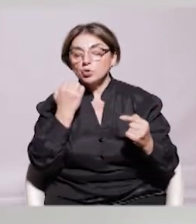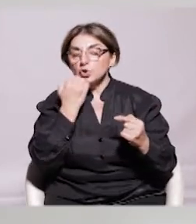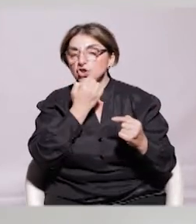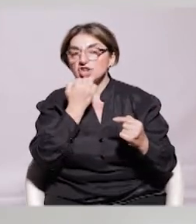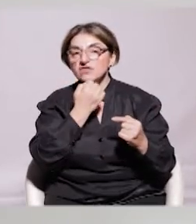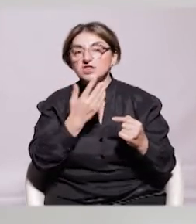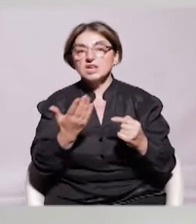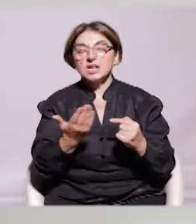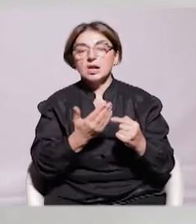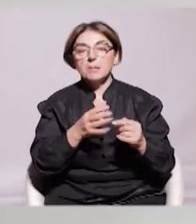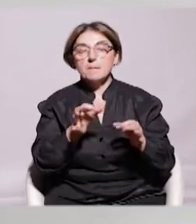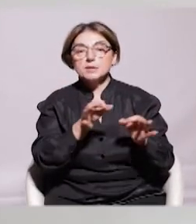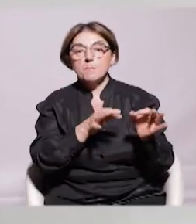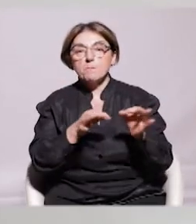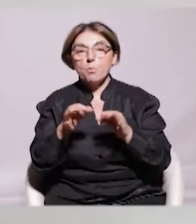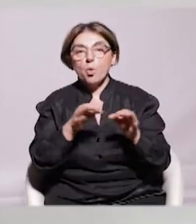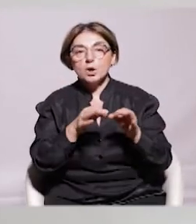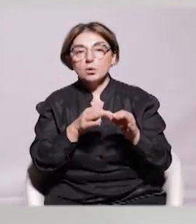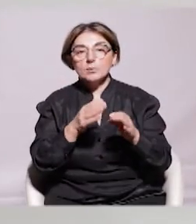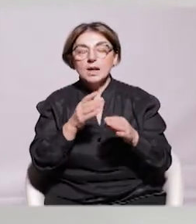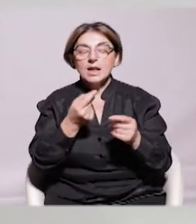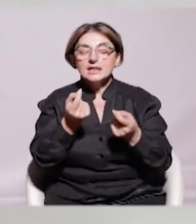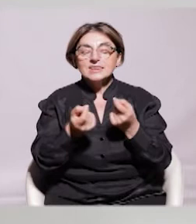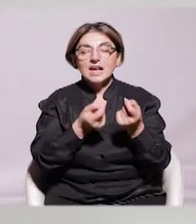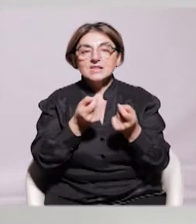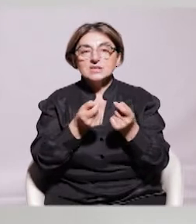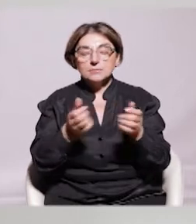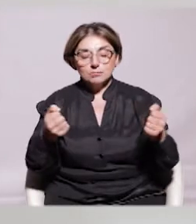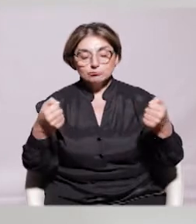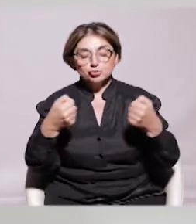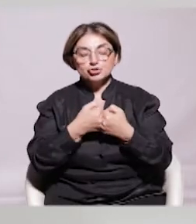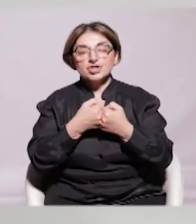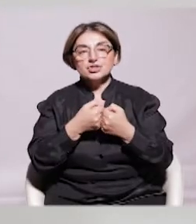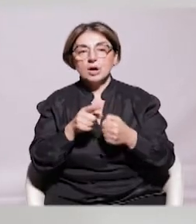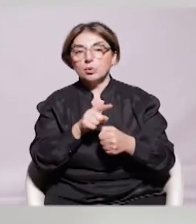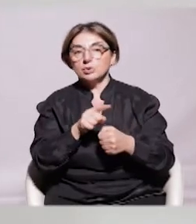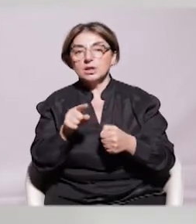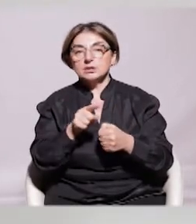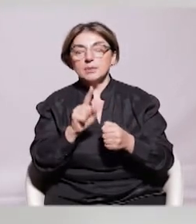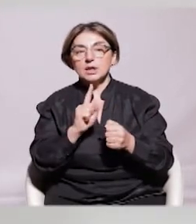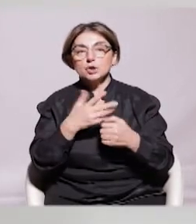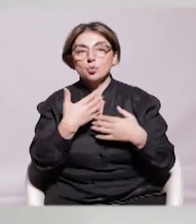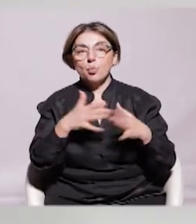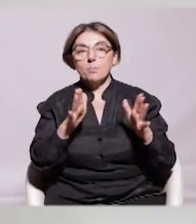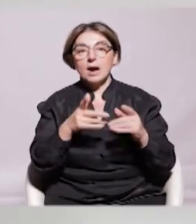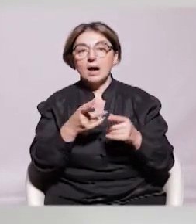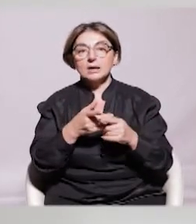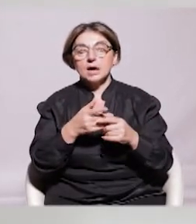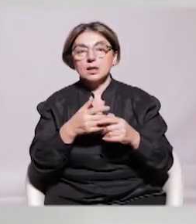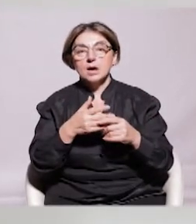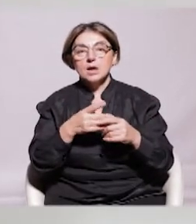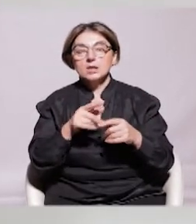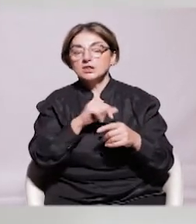მორეაგირე ნივთიერებების მოლეკულები ან ნაწილაკები შეეჯახნონ ერთმანეთს. Რაც უფრო